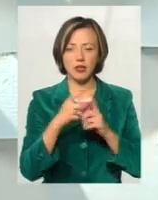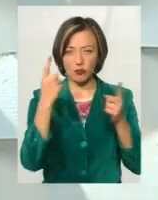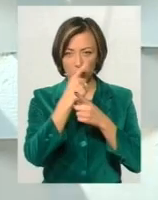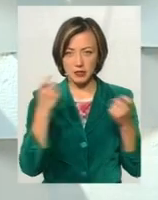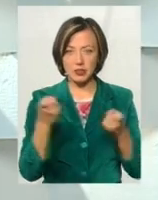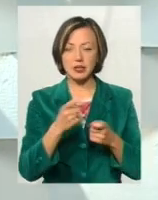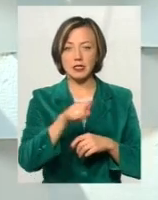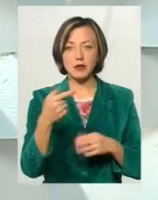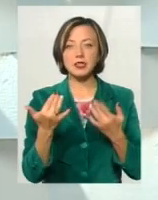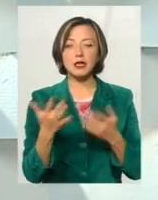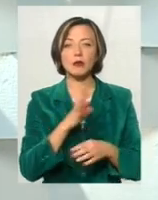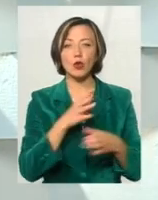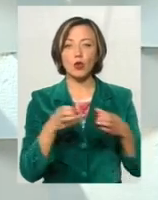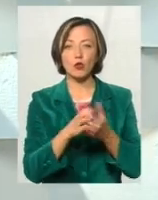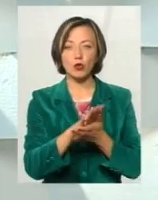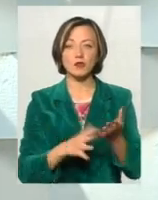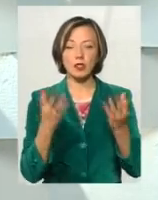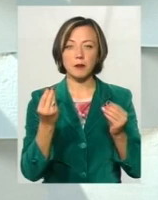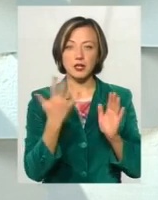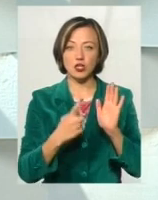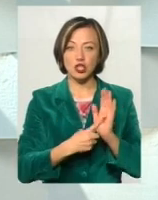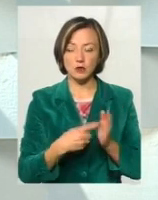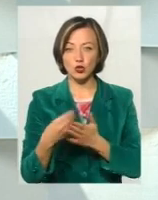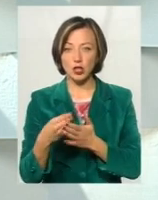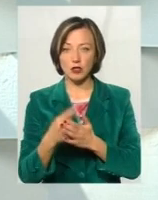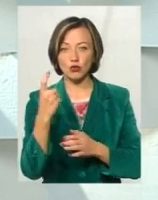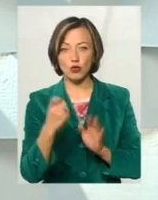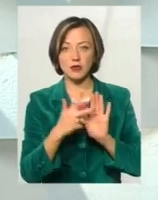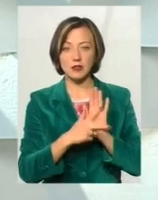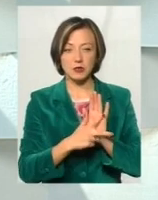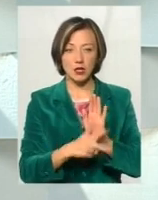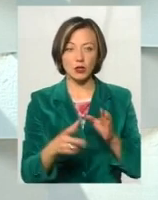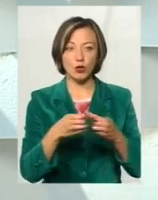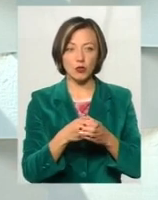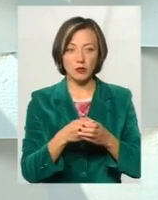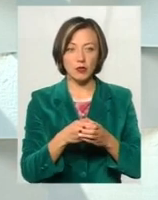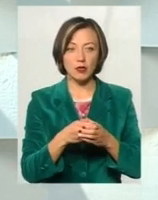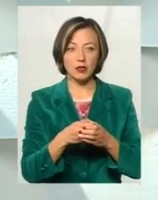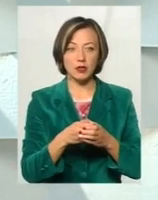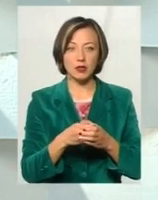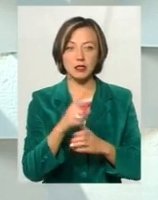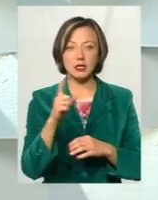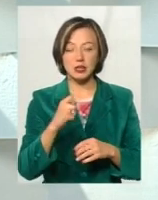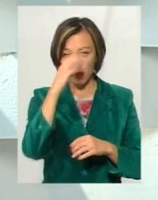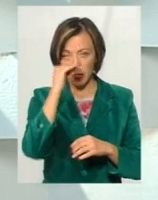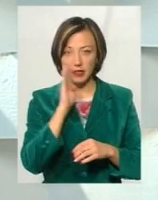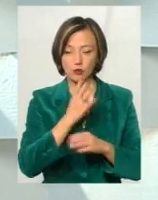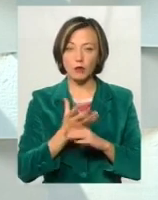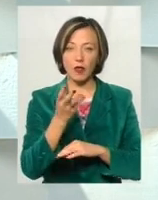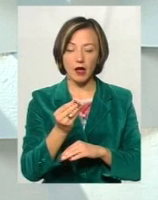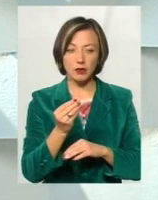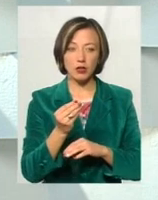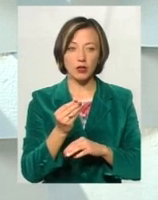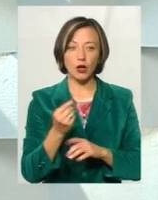було груп подовженого дня? 56 бюджетних та 180 груп за 7 за батьківську плату.